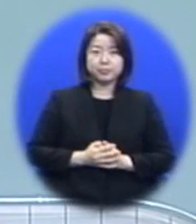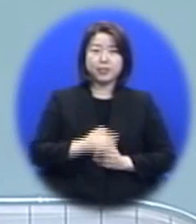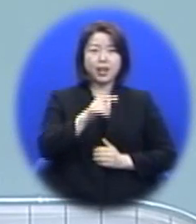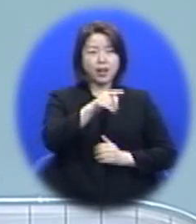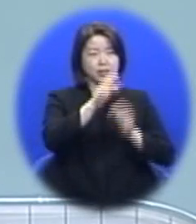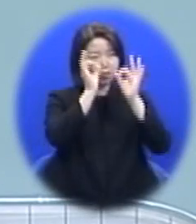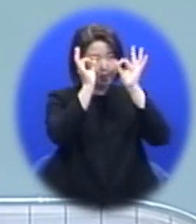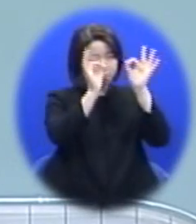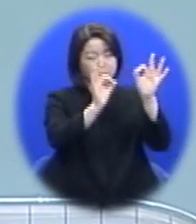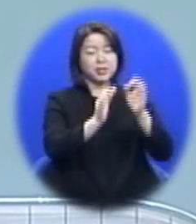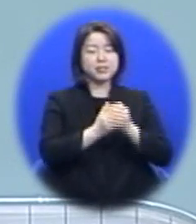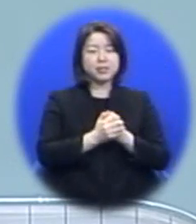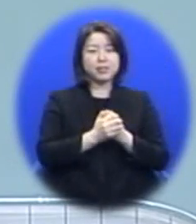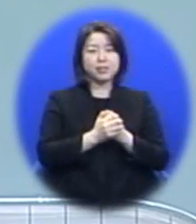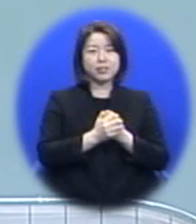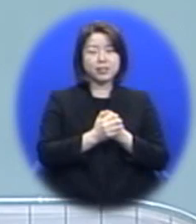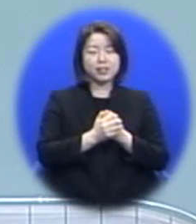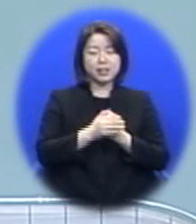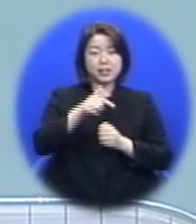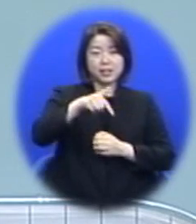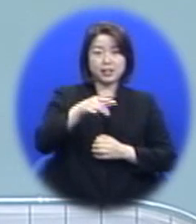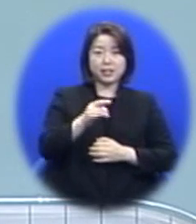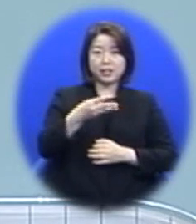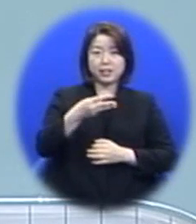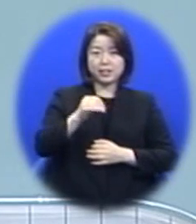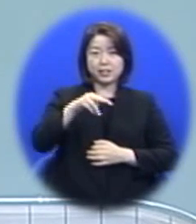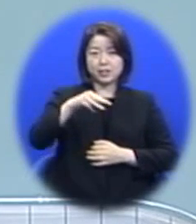그걸 보면서 이 게리 토마스가